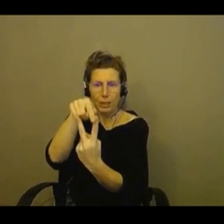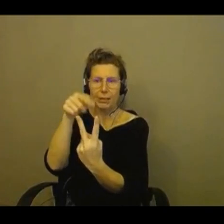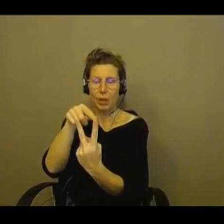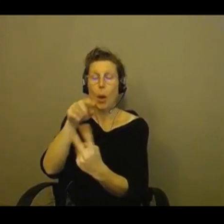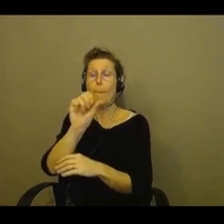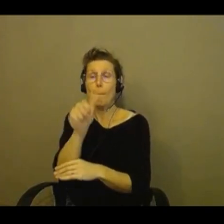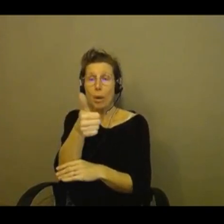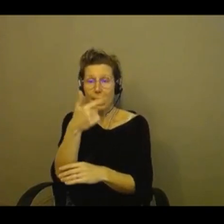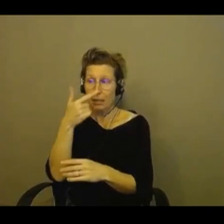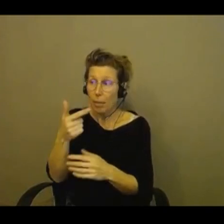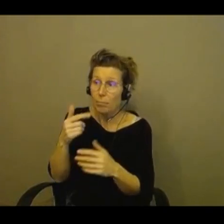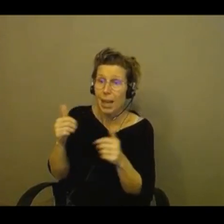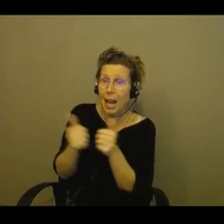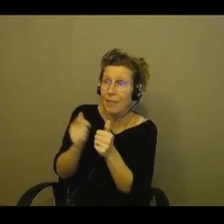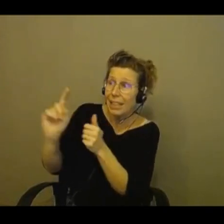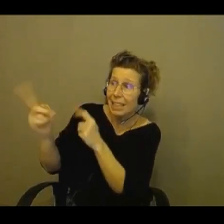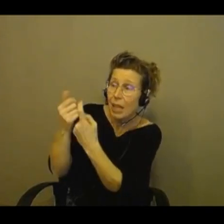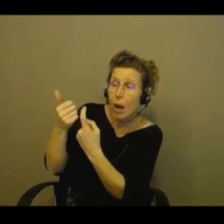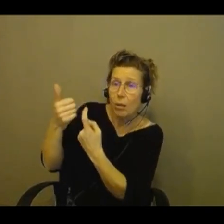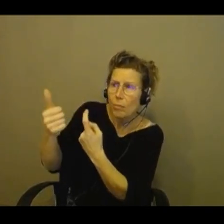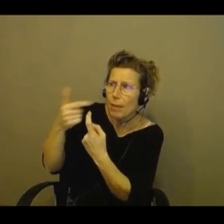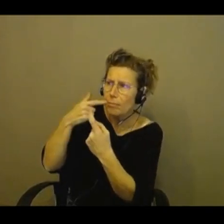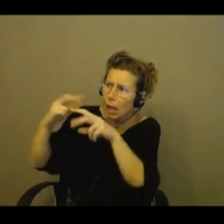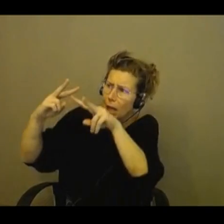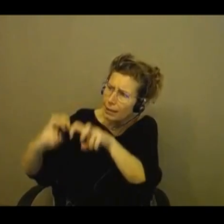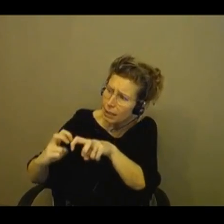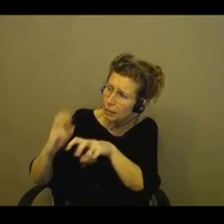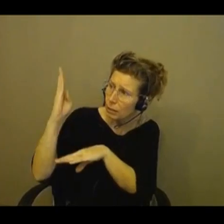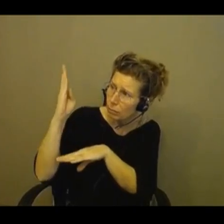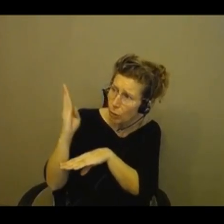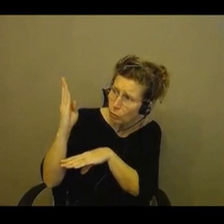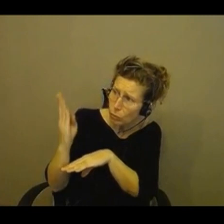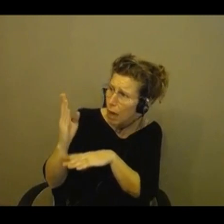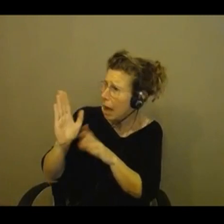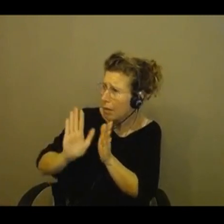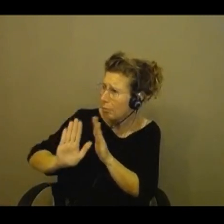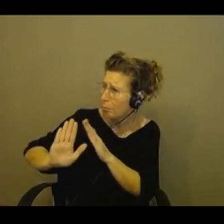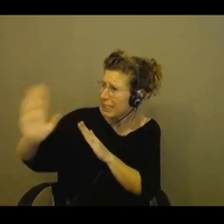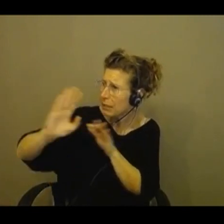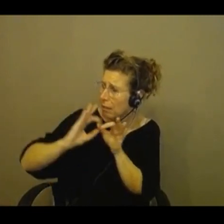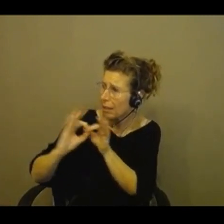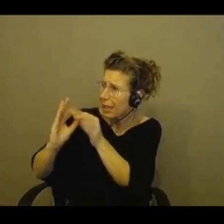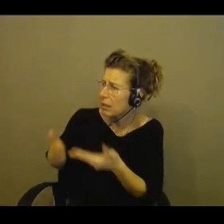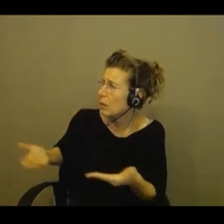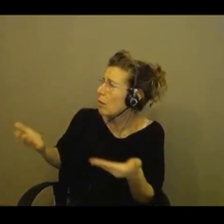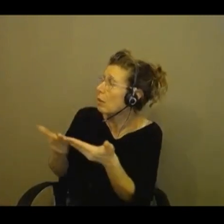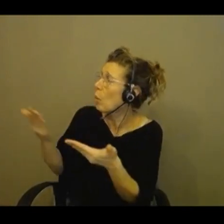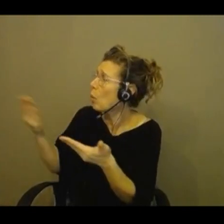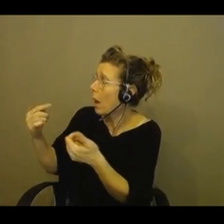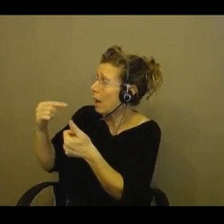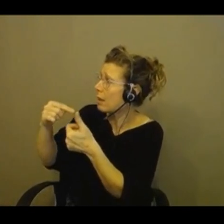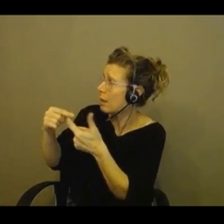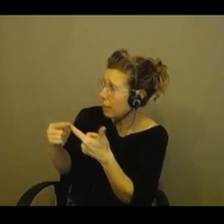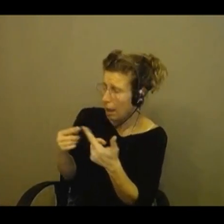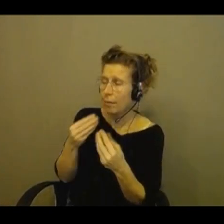le client quels sont les besoins spécifiques liés à sa situation. Et la deuxième, c'est également de savoir mettre